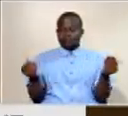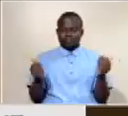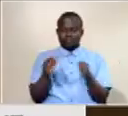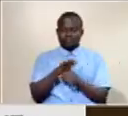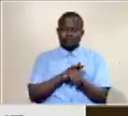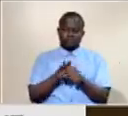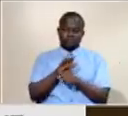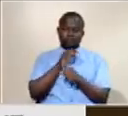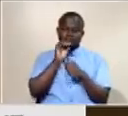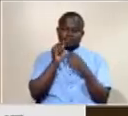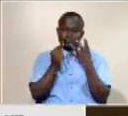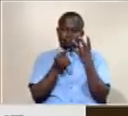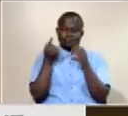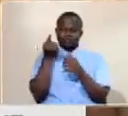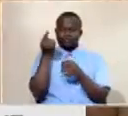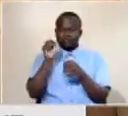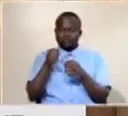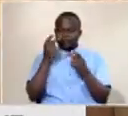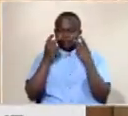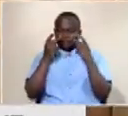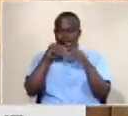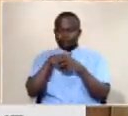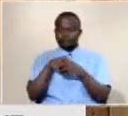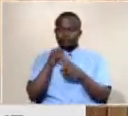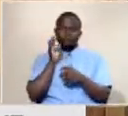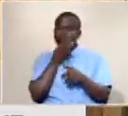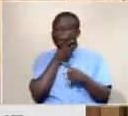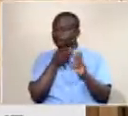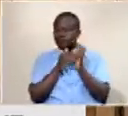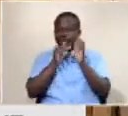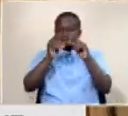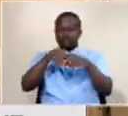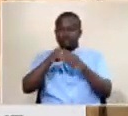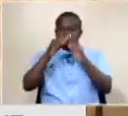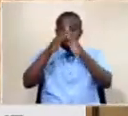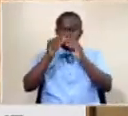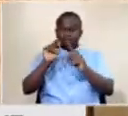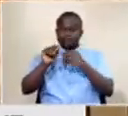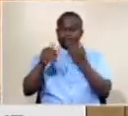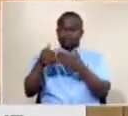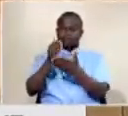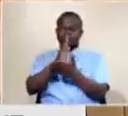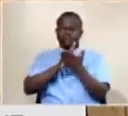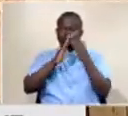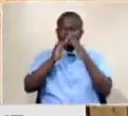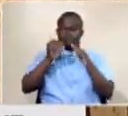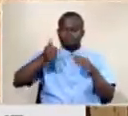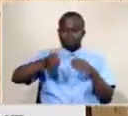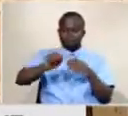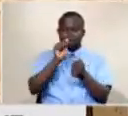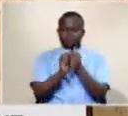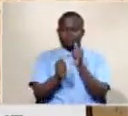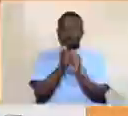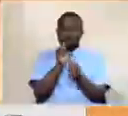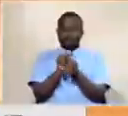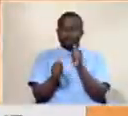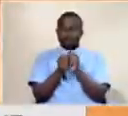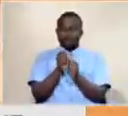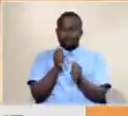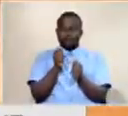kintu kizima umuntu yasangamo aya mazi ndetse yageze no mu ngo z'abaturage zimwe mu nzu zabo